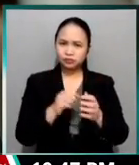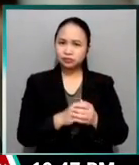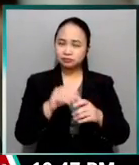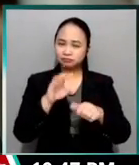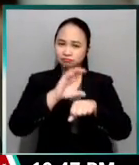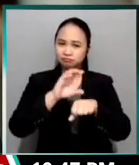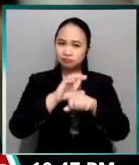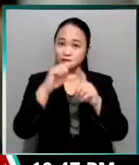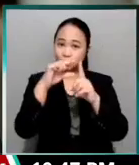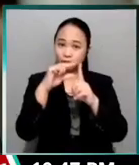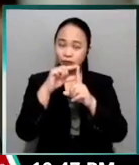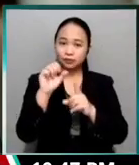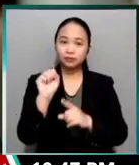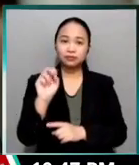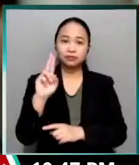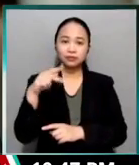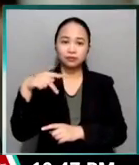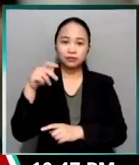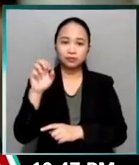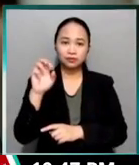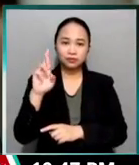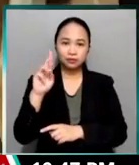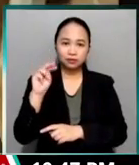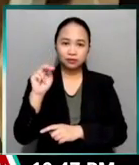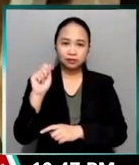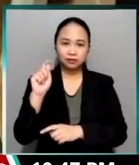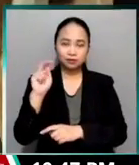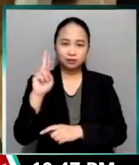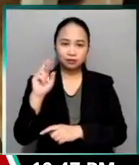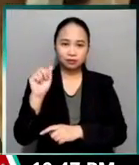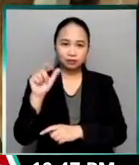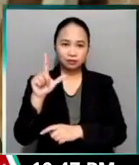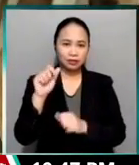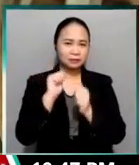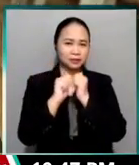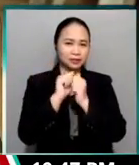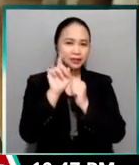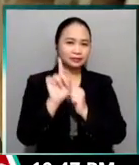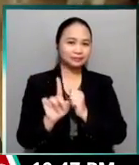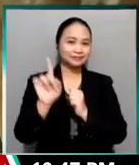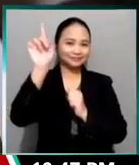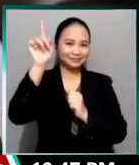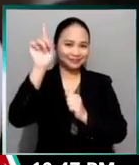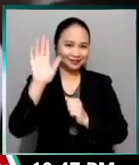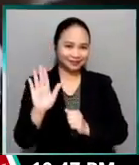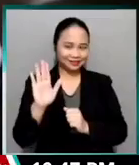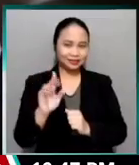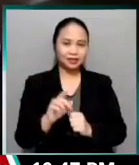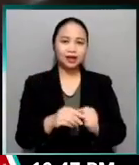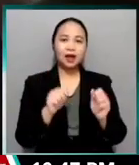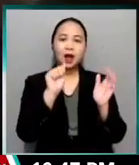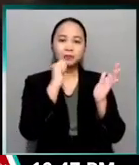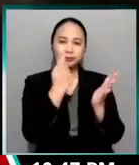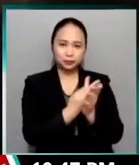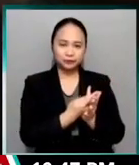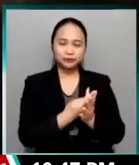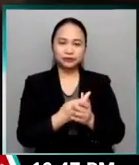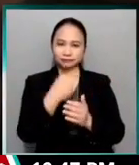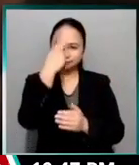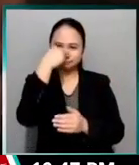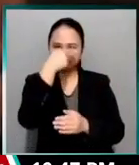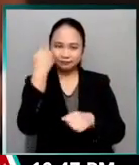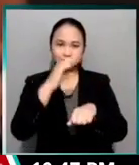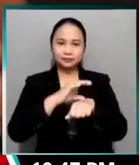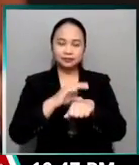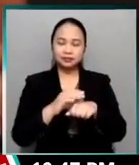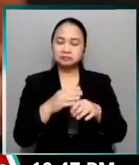word na supernatural is always pertaining to God. Aprobado man ang simbahang Katolika o hindi, patuloy ang debosyon ng ilan